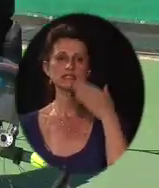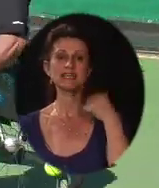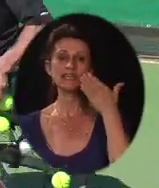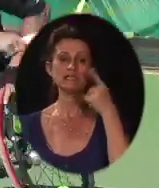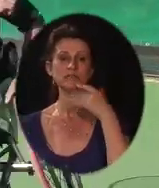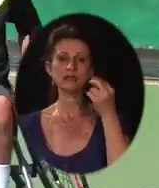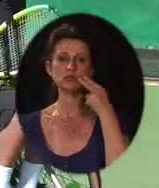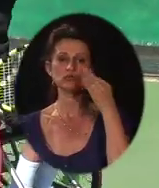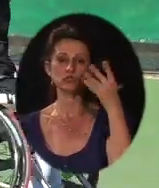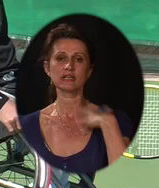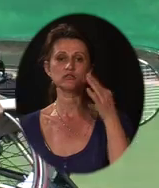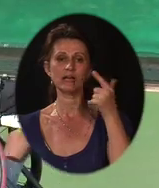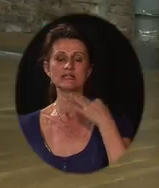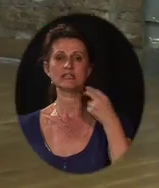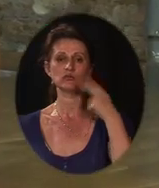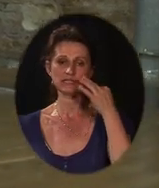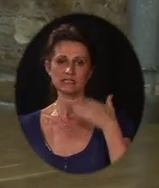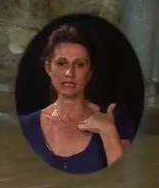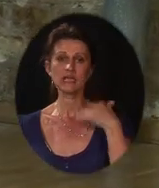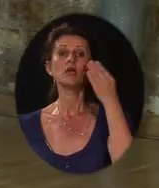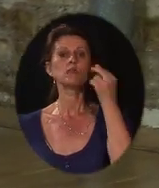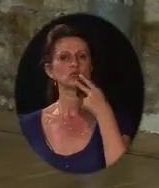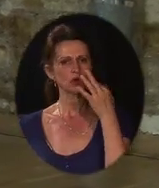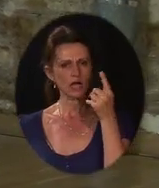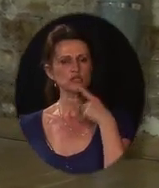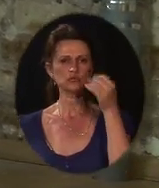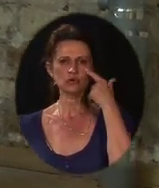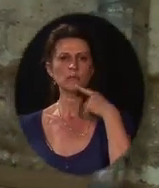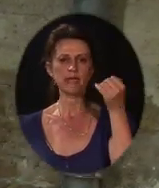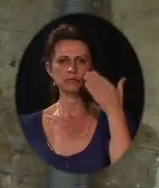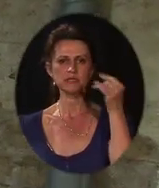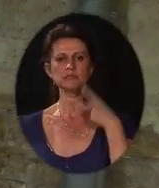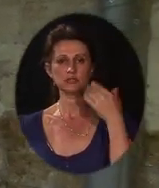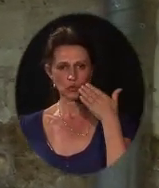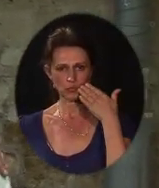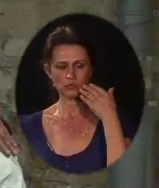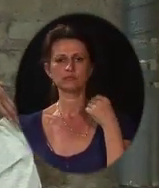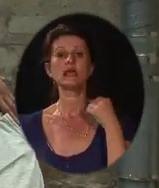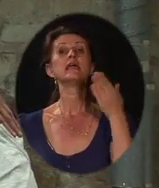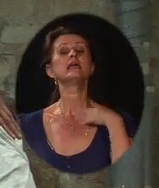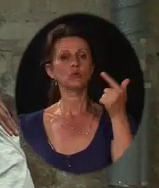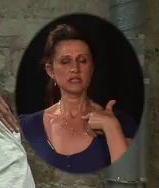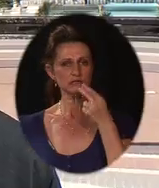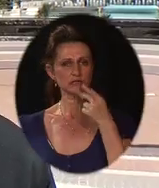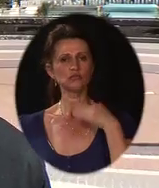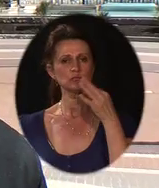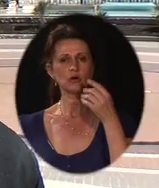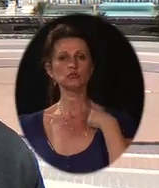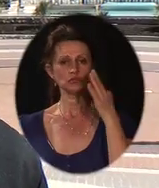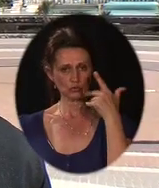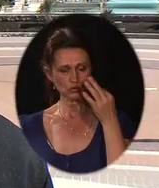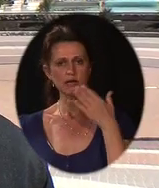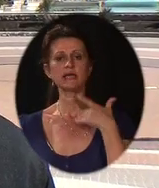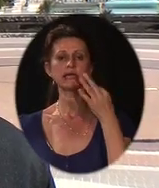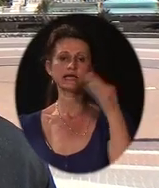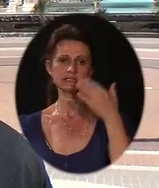rester hyper concentré sur sa sécurité. Bon courage pour le permis piéton et souvenez-vous de ses conseils. Éloignez